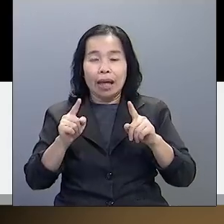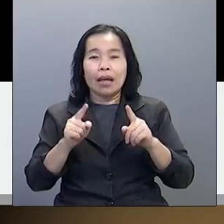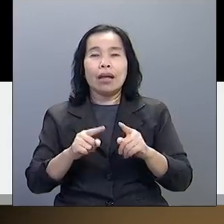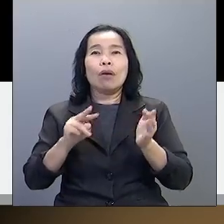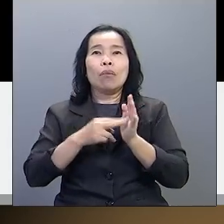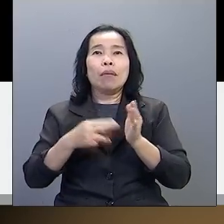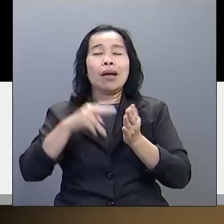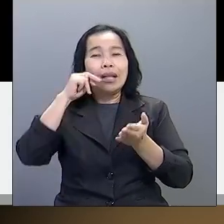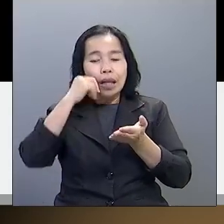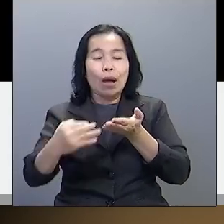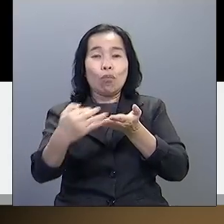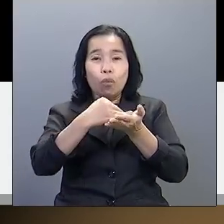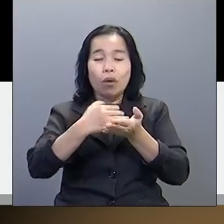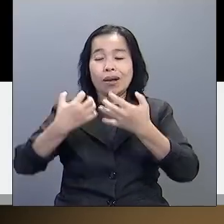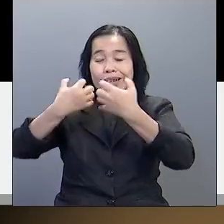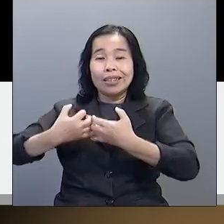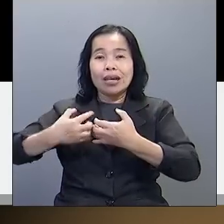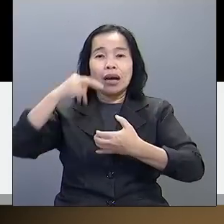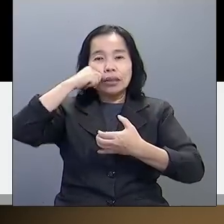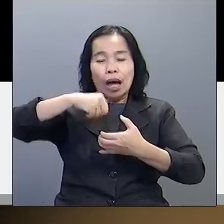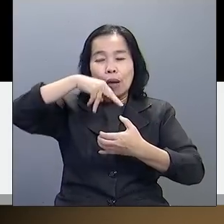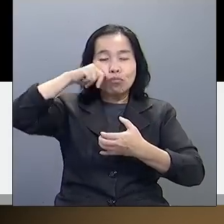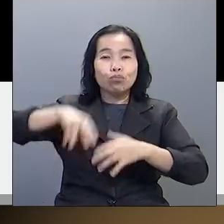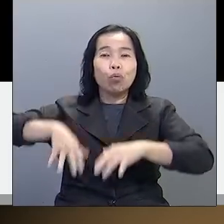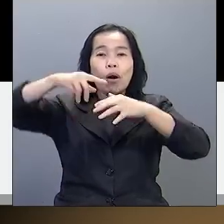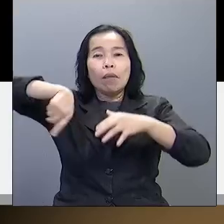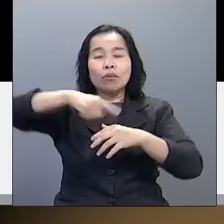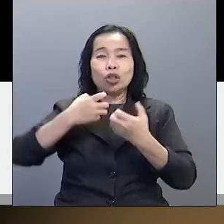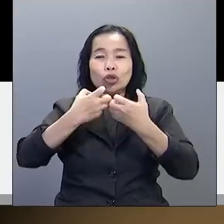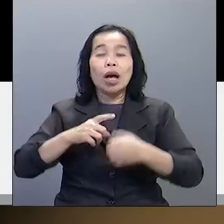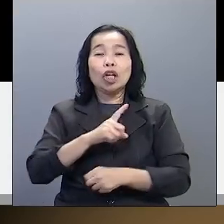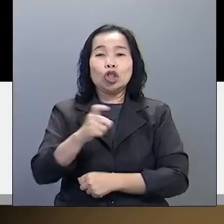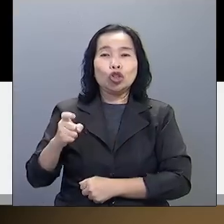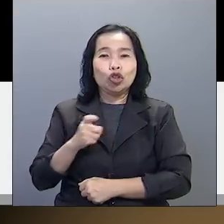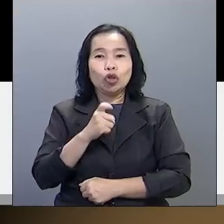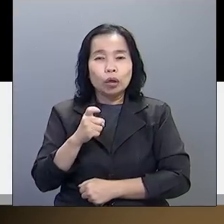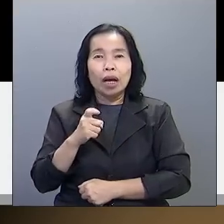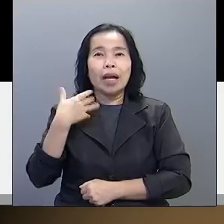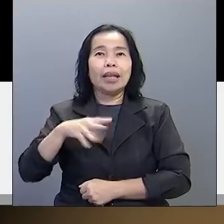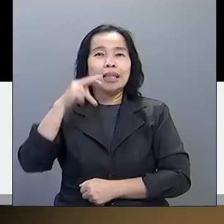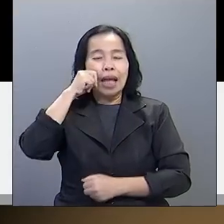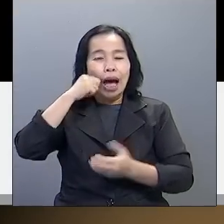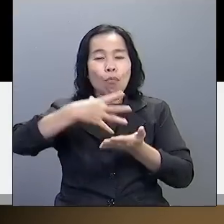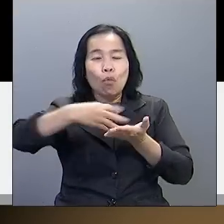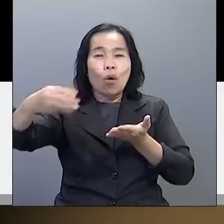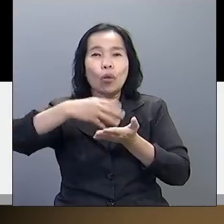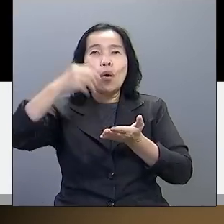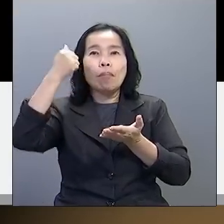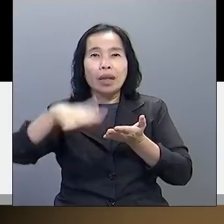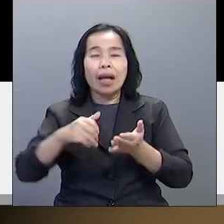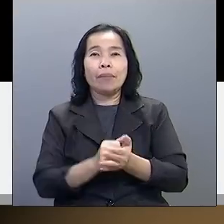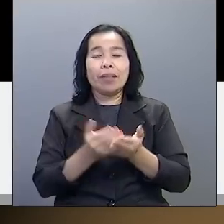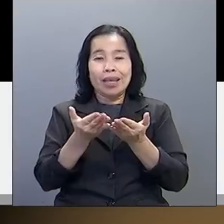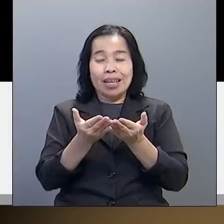ำก็ไปท่วมระบบเครื่องจักรสำคัญหลายส่วนทำให้เรือหลวงสุโขทัยผนึกน้ำไม่ได้เครื่องยนต์ด้านซ้าย